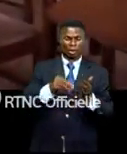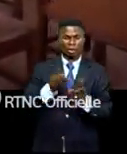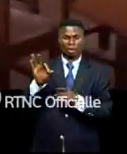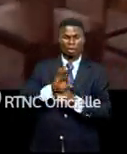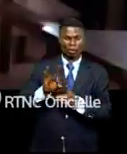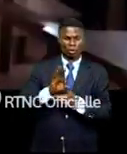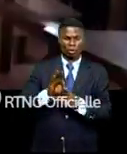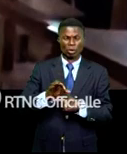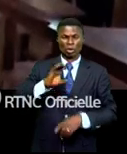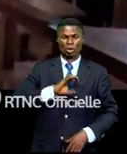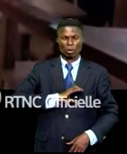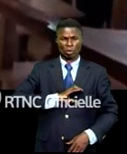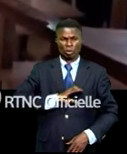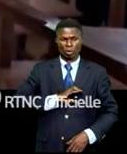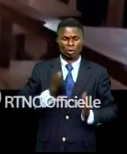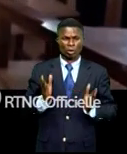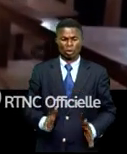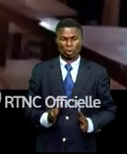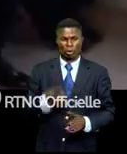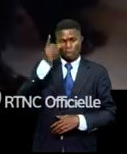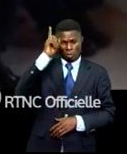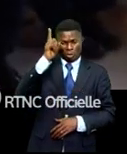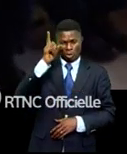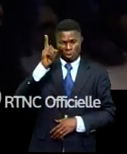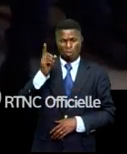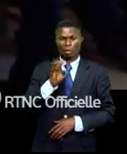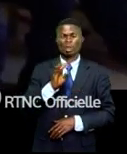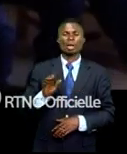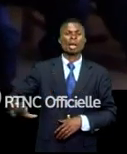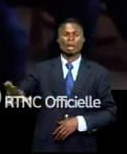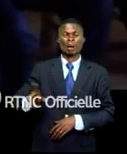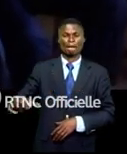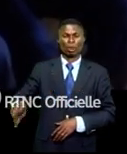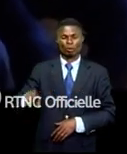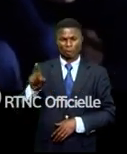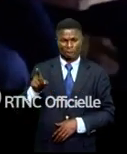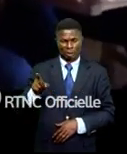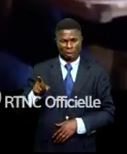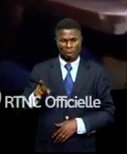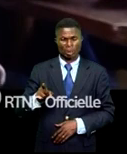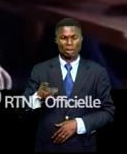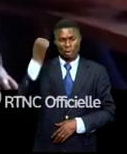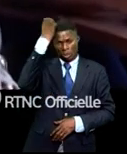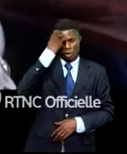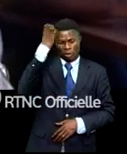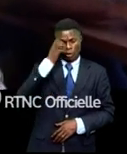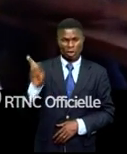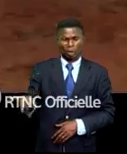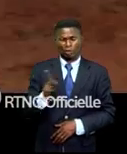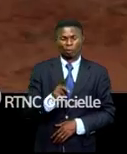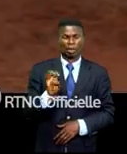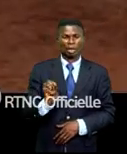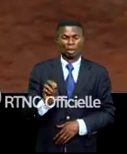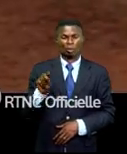formation des policiers, une première dans cette partie de la République, saluée par le général Philemon